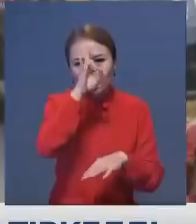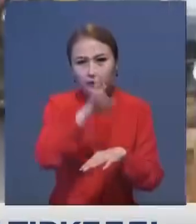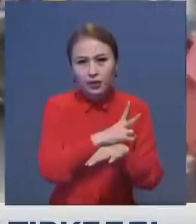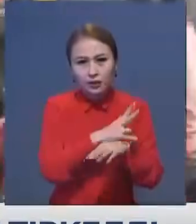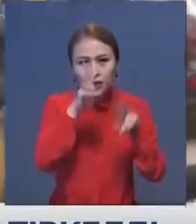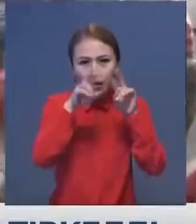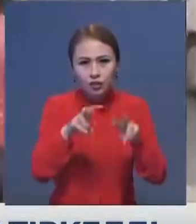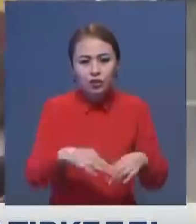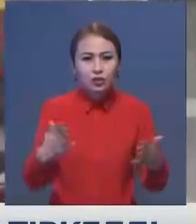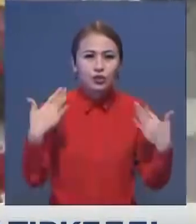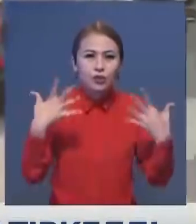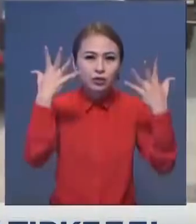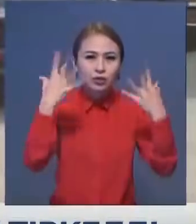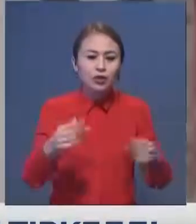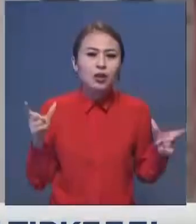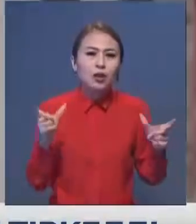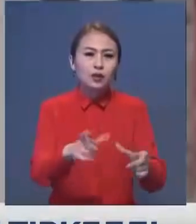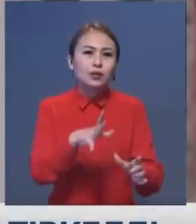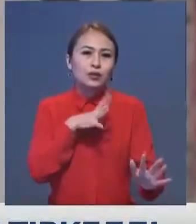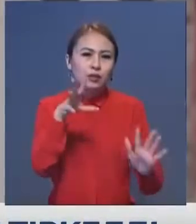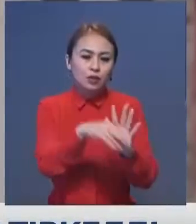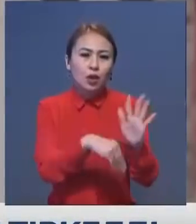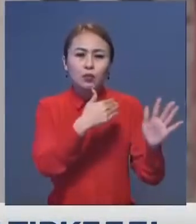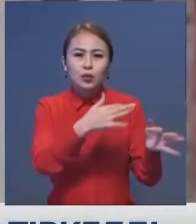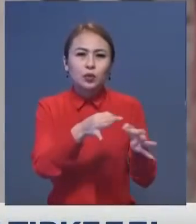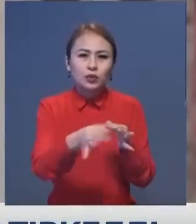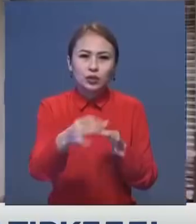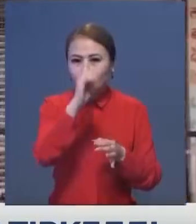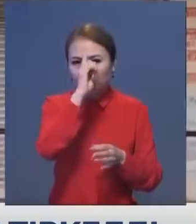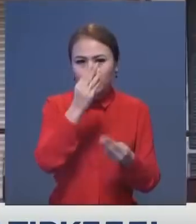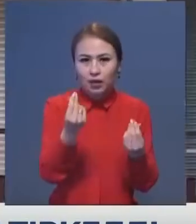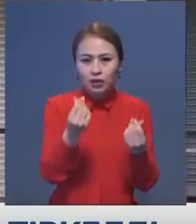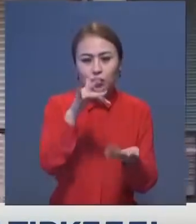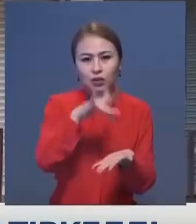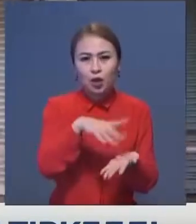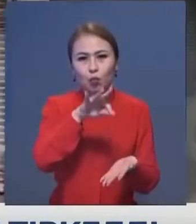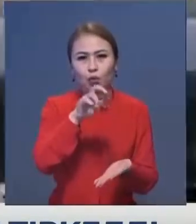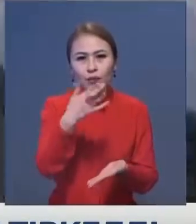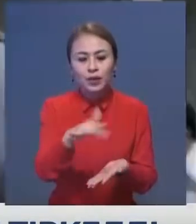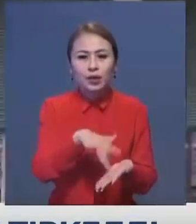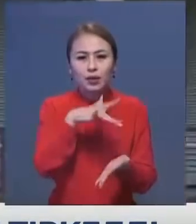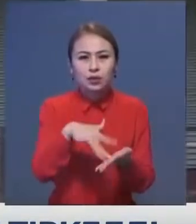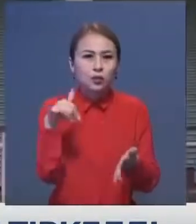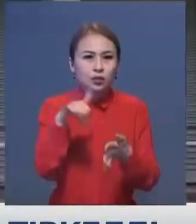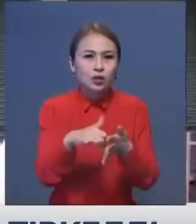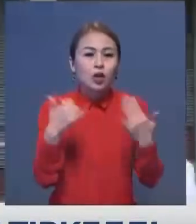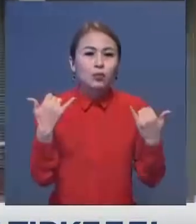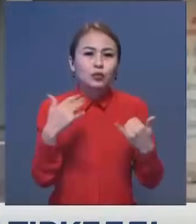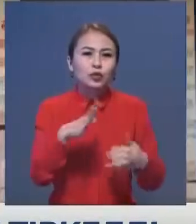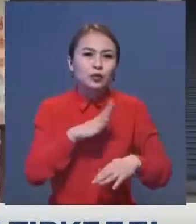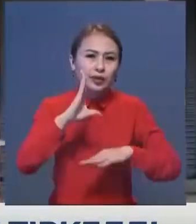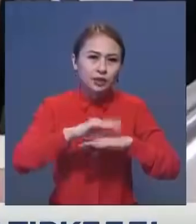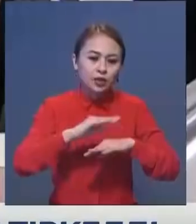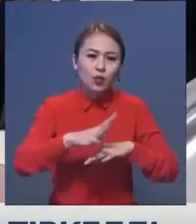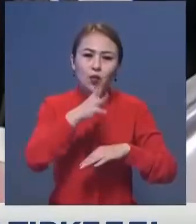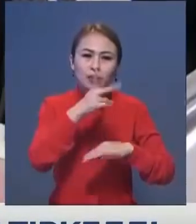түнде коменданттық сағат және демалыс күндері локдаун енгізілді. Бұл өңірде Үндістанның қаржылық орталығы Мумбай қаласы орналасқан.